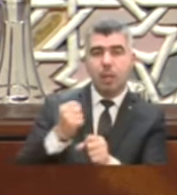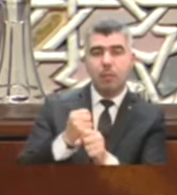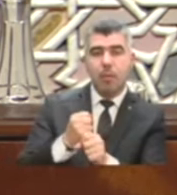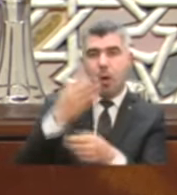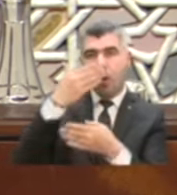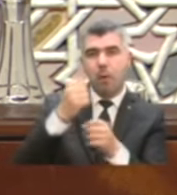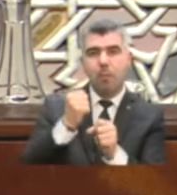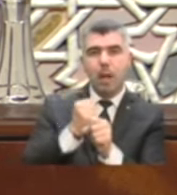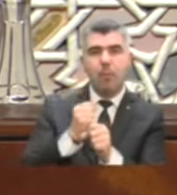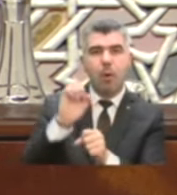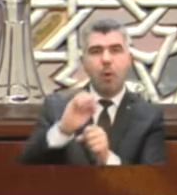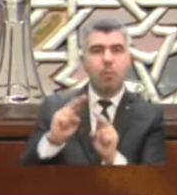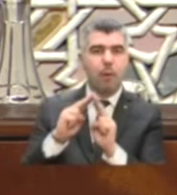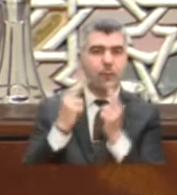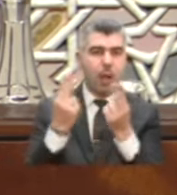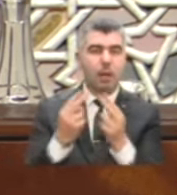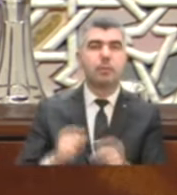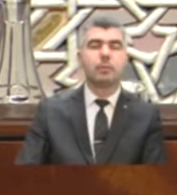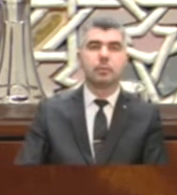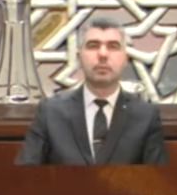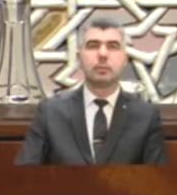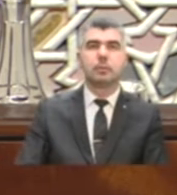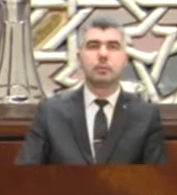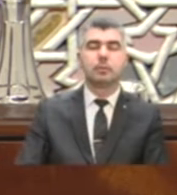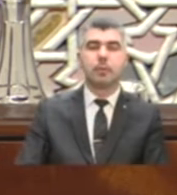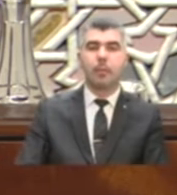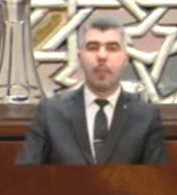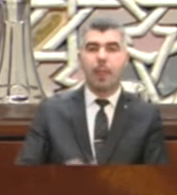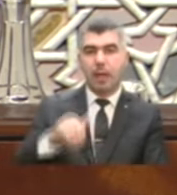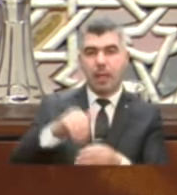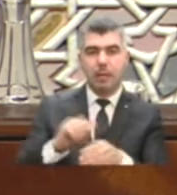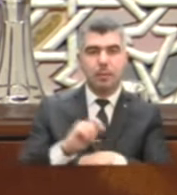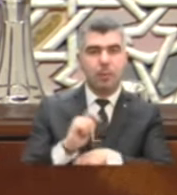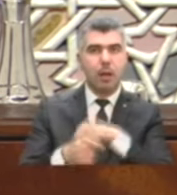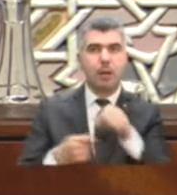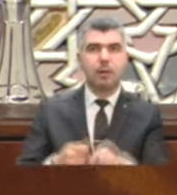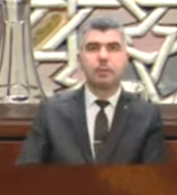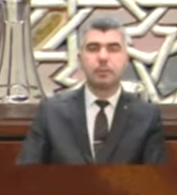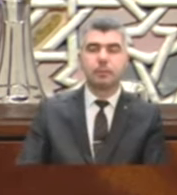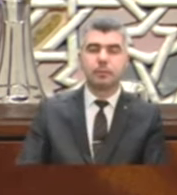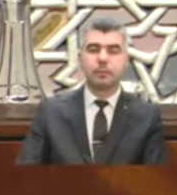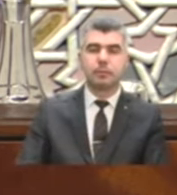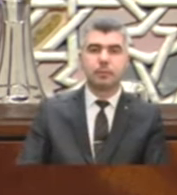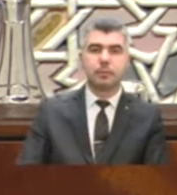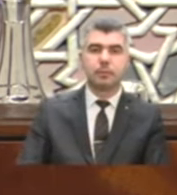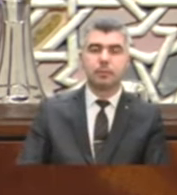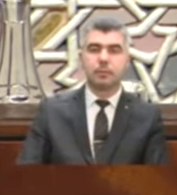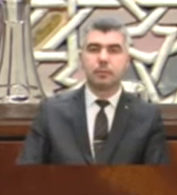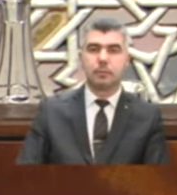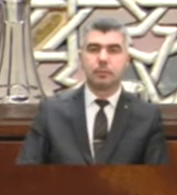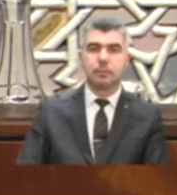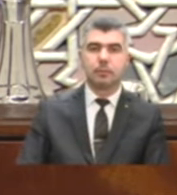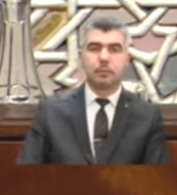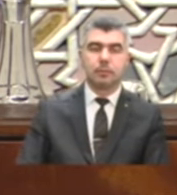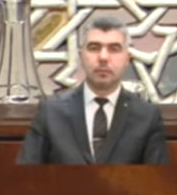بالخارج للسيدات والسادة النواب المحترمين من الفريق الحركي. تفضل السيد نائب.